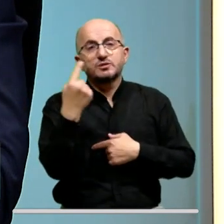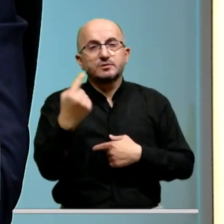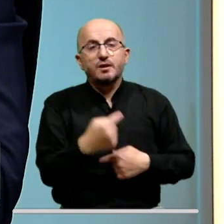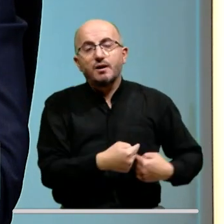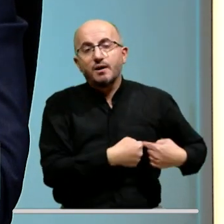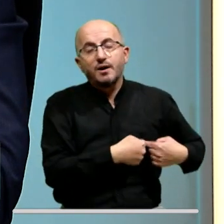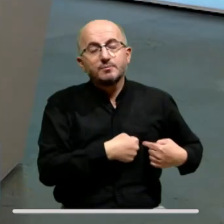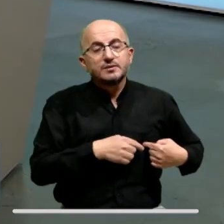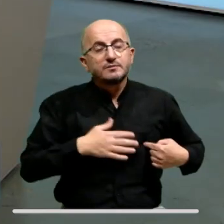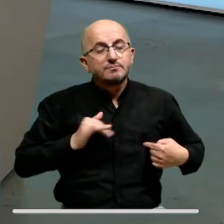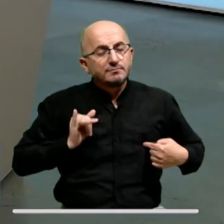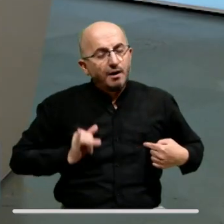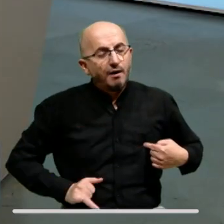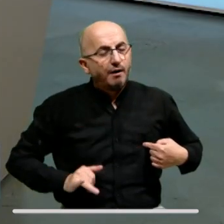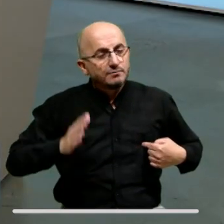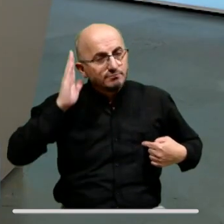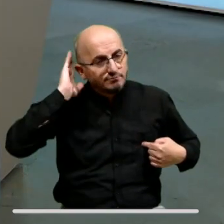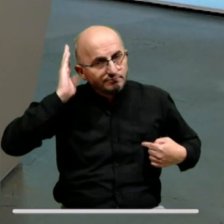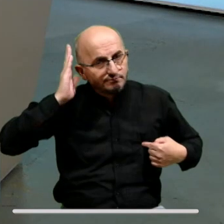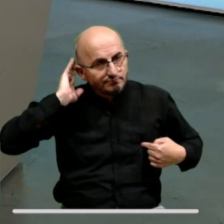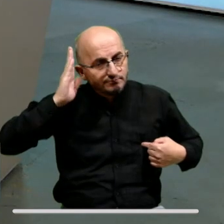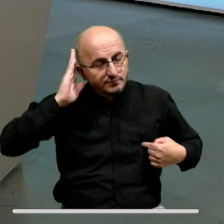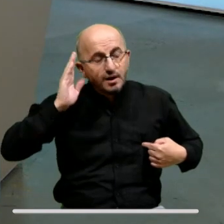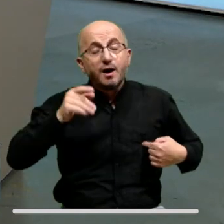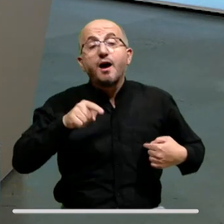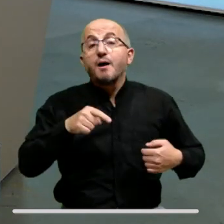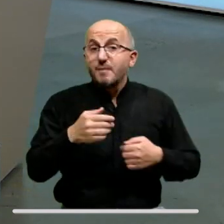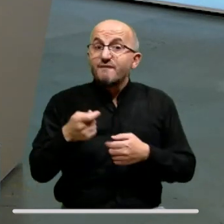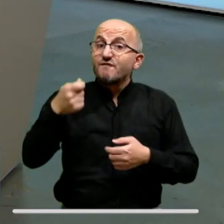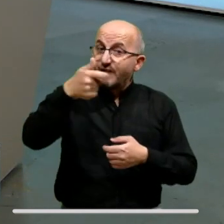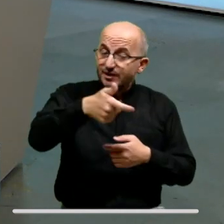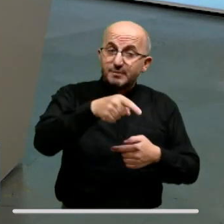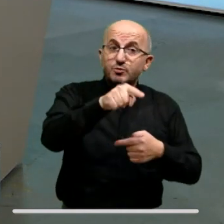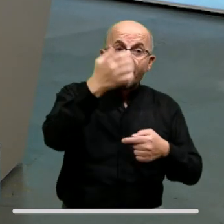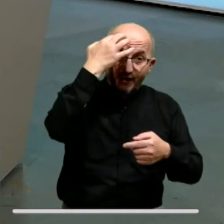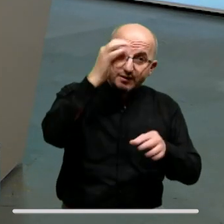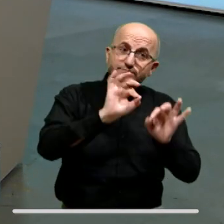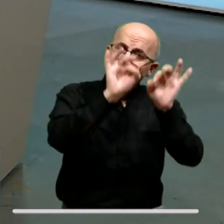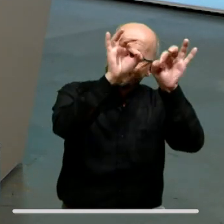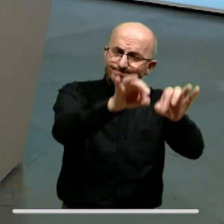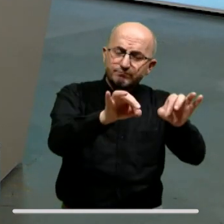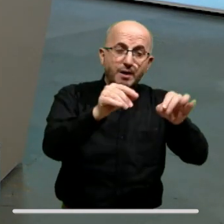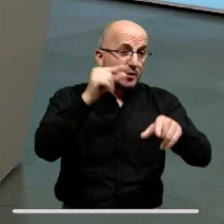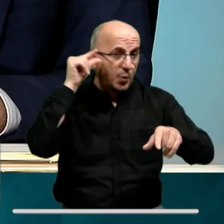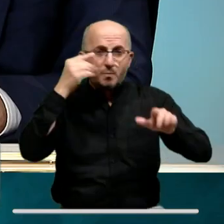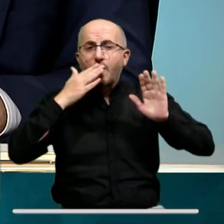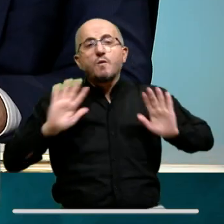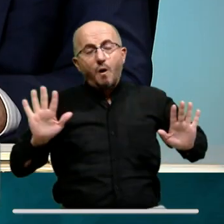kalbi mutmain ise benim verdiğimi bunlar efendim yerine ulaştırırlar diye herhangi bir tereddüdü yok